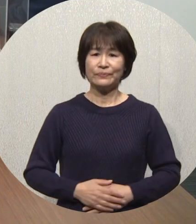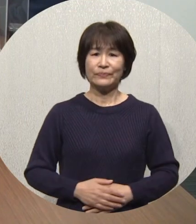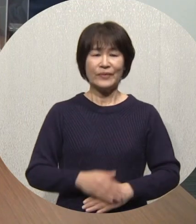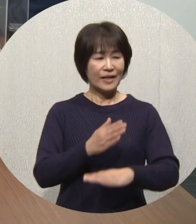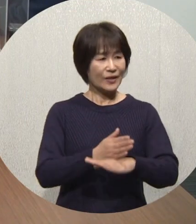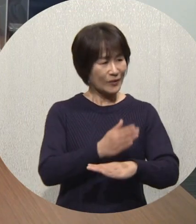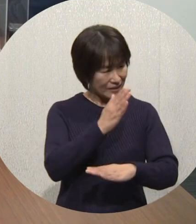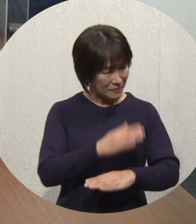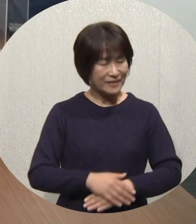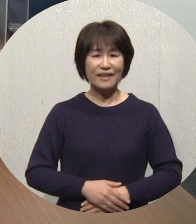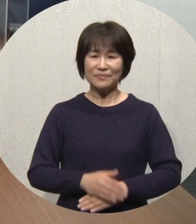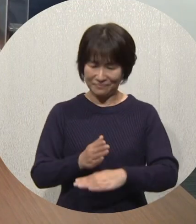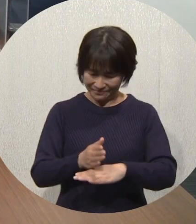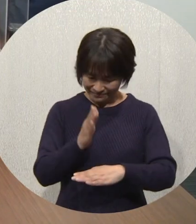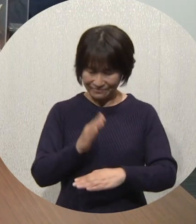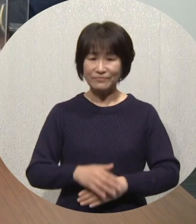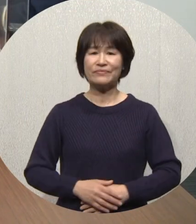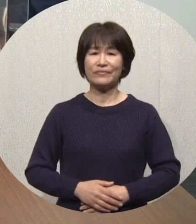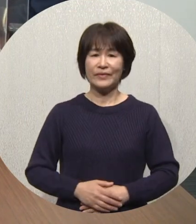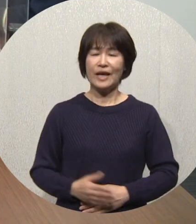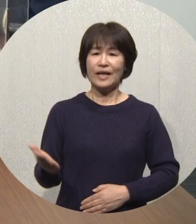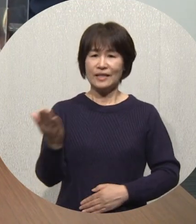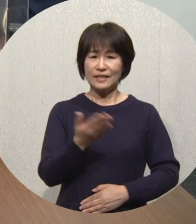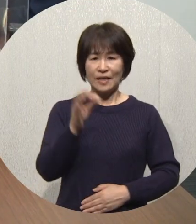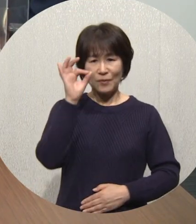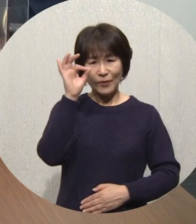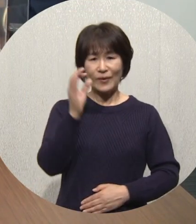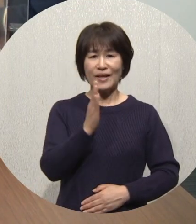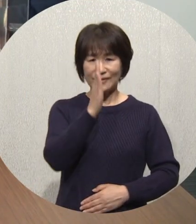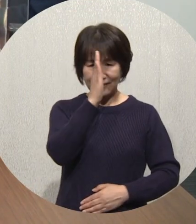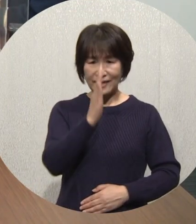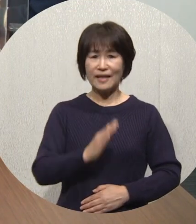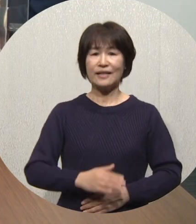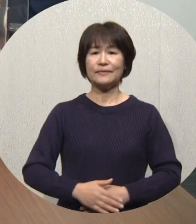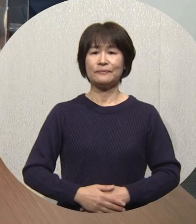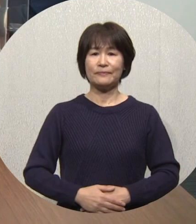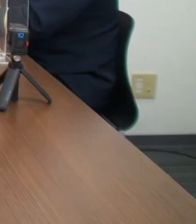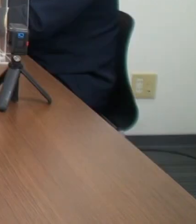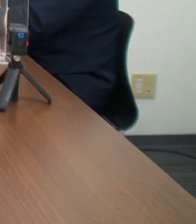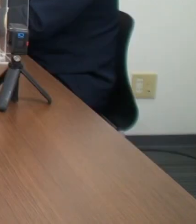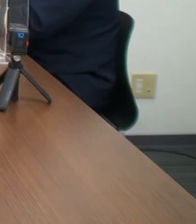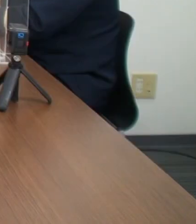はい、 橋本さん、ありがとうございました。 ありがとうございました。 それでは次回もご覧ください。